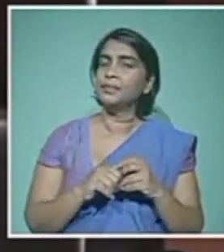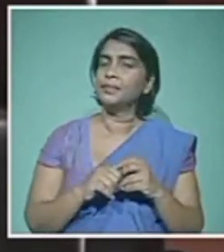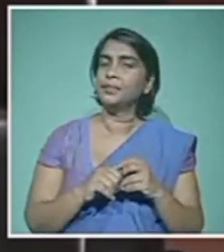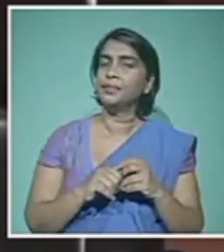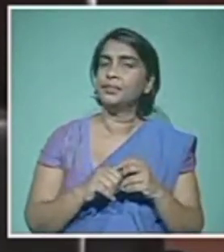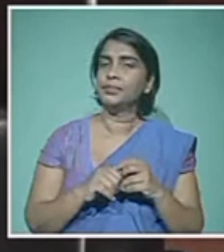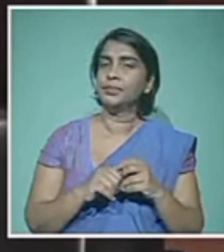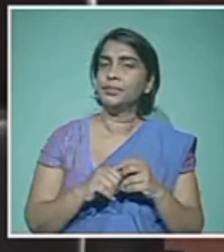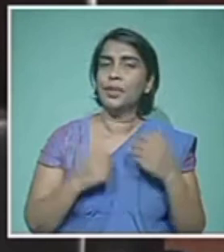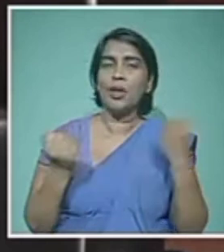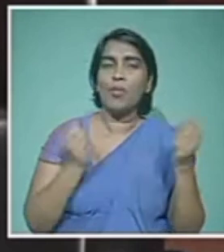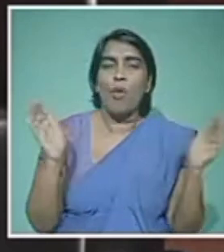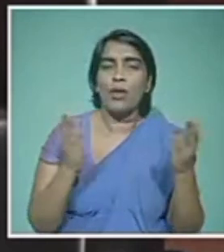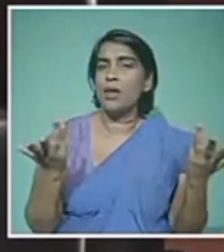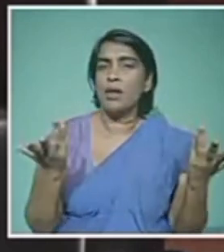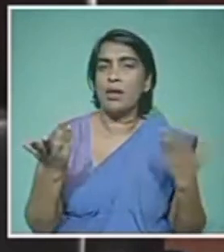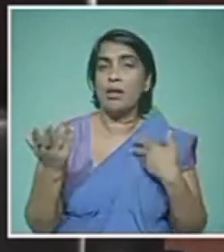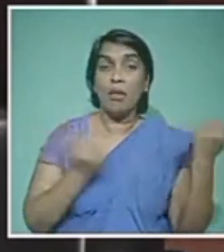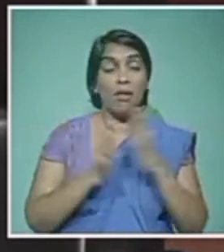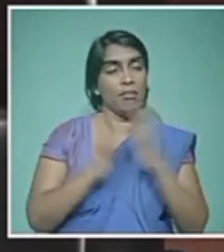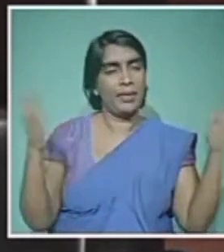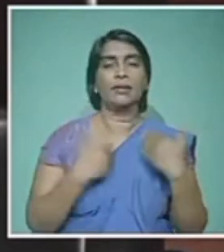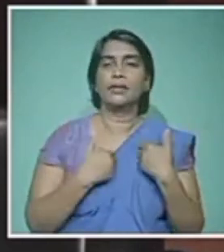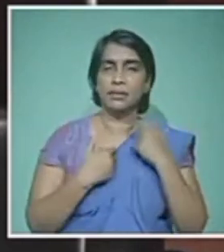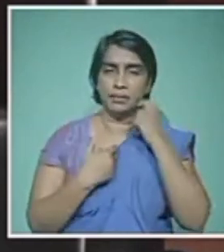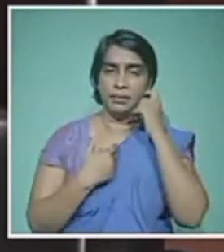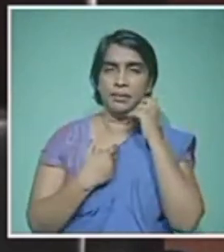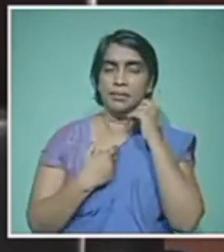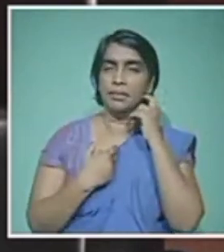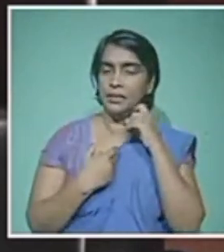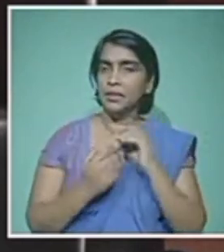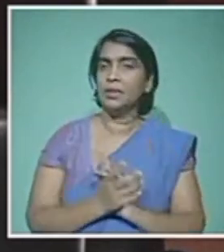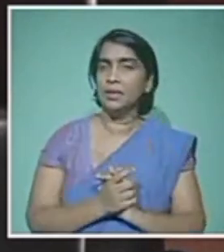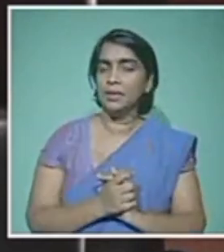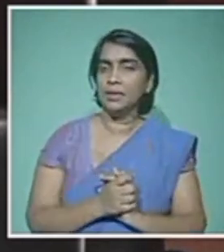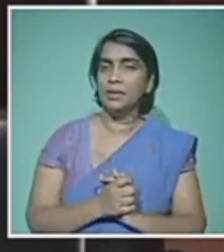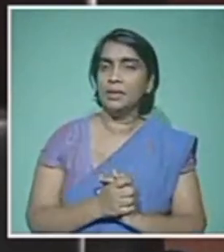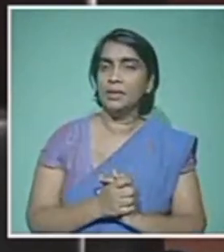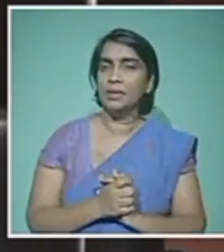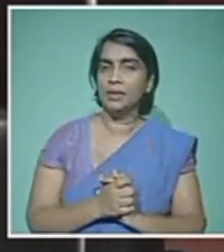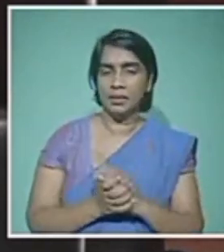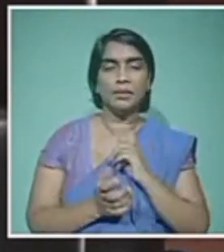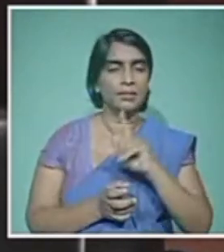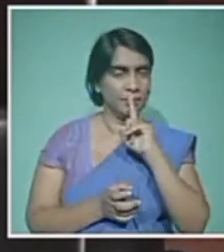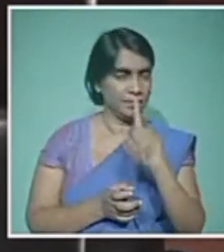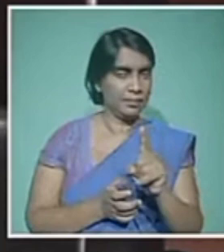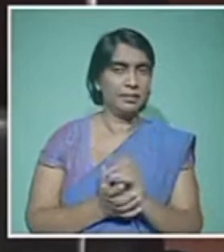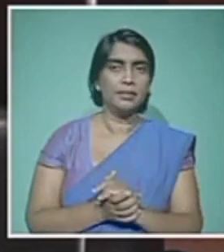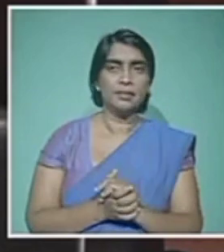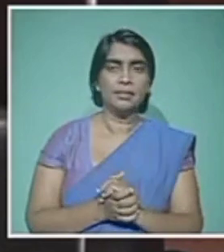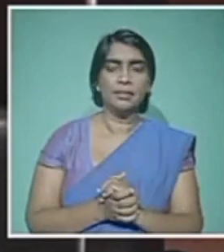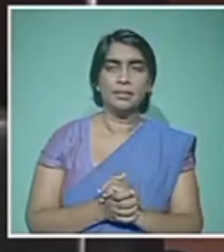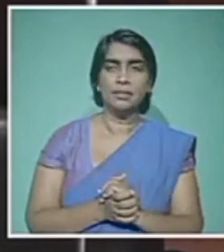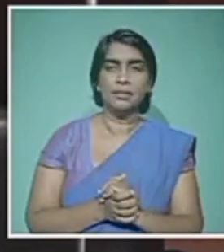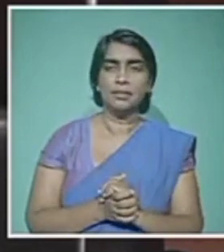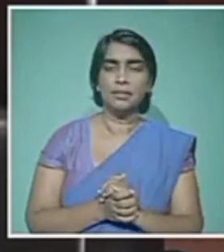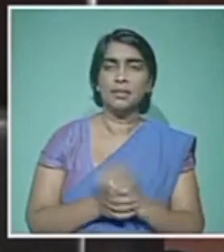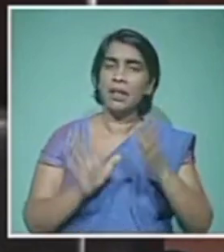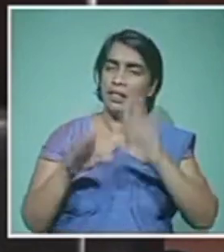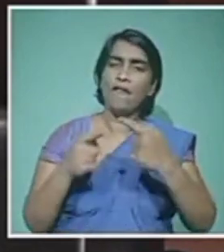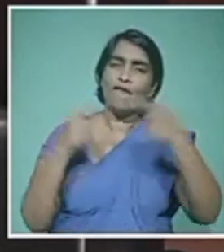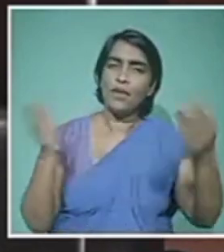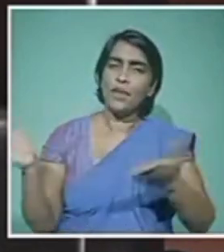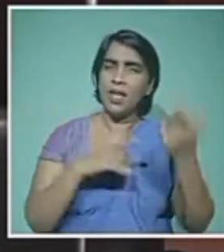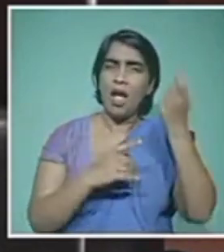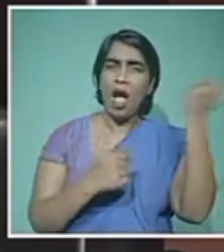මට පොඩි කාර නෑ. මගේ කාර ඔක්කොම ලොකුයි. හරිද? එතකොට කරු. ඉතින් මම මේ ඇයිට කියන්නේ ගාලේට විපක්ෂයට යන්න. ඔකට අලුත්